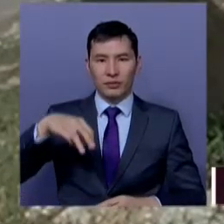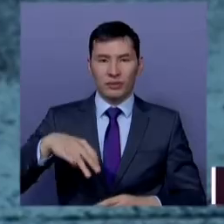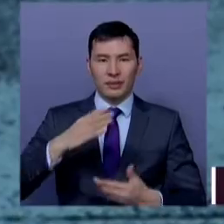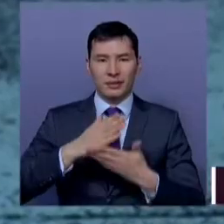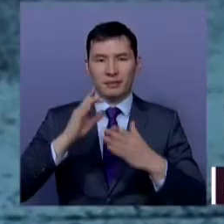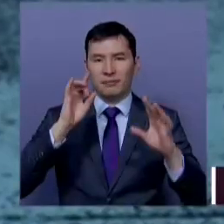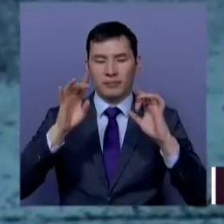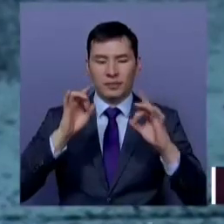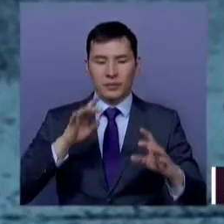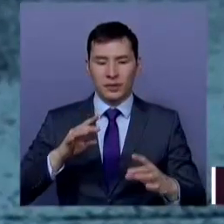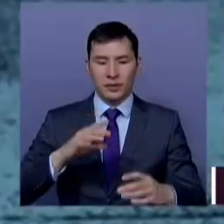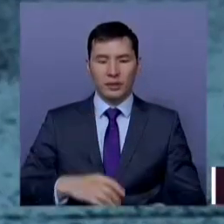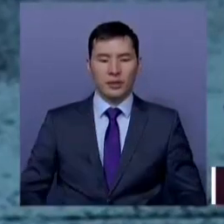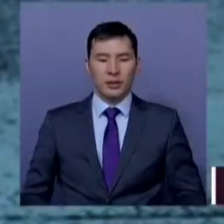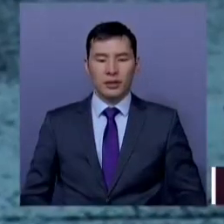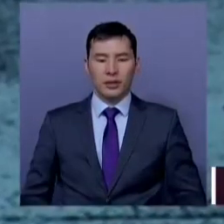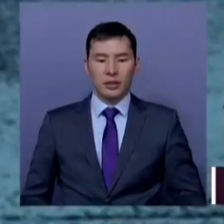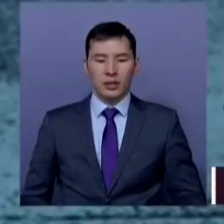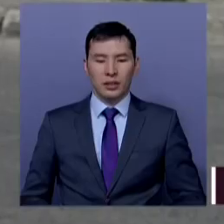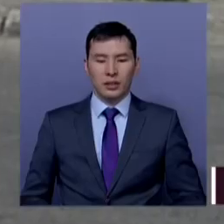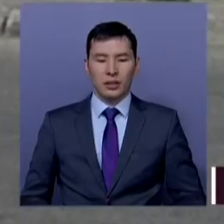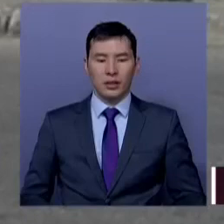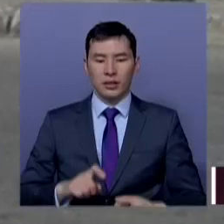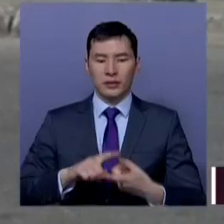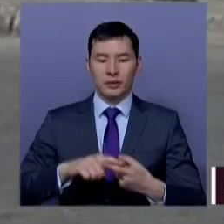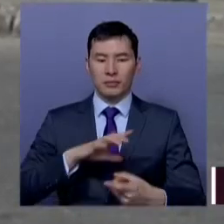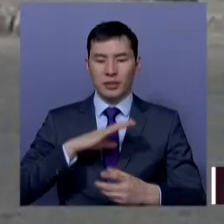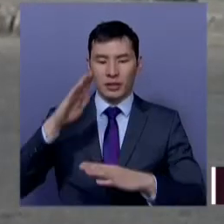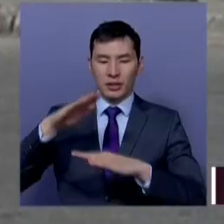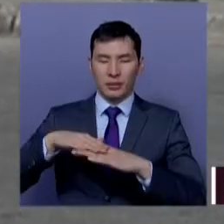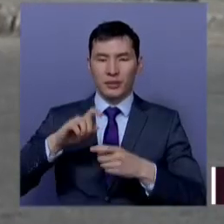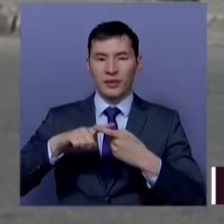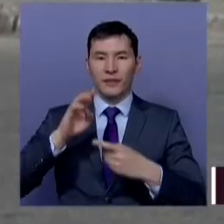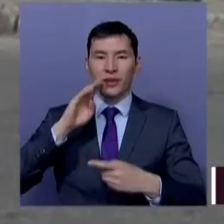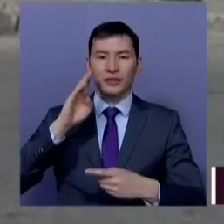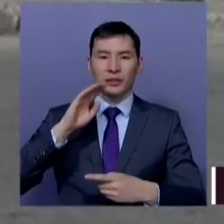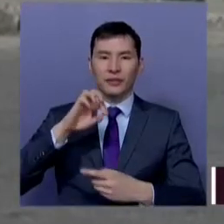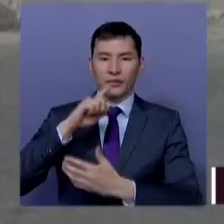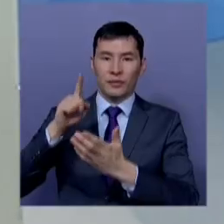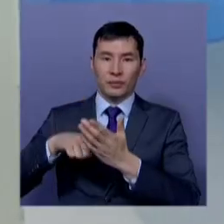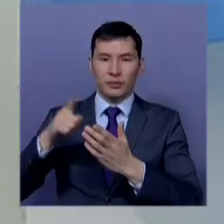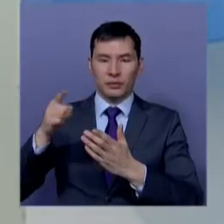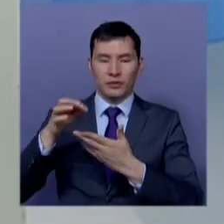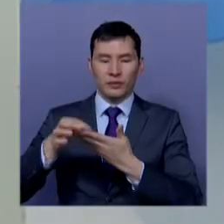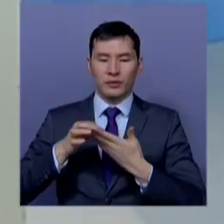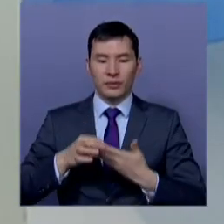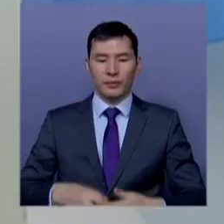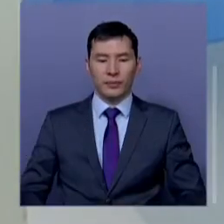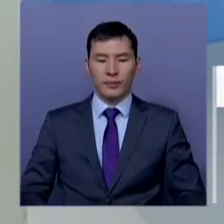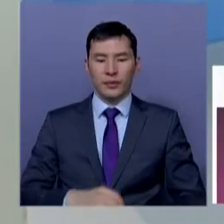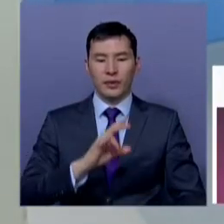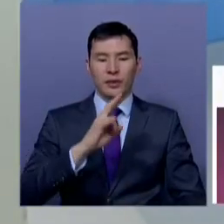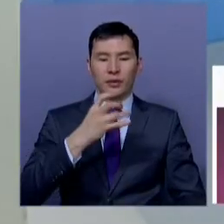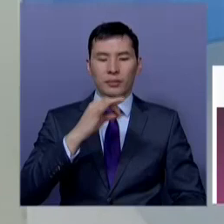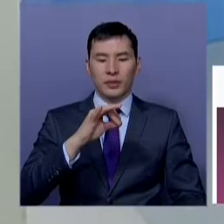халықпен етене жұмыс жасап жатқан әкімдік ауыз суға қатысты сұрақтарды барынша тез шешуге ниетті. Наурызбай ауданы әкімдігінің